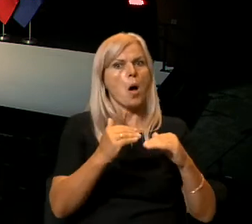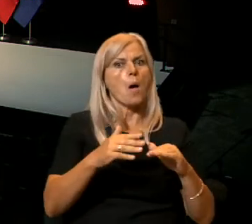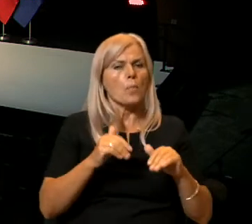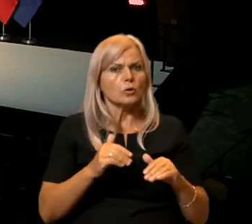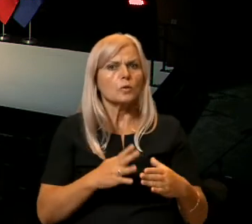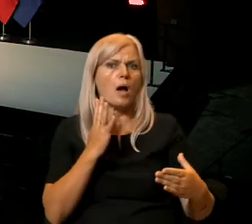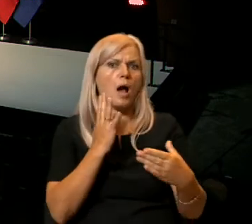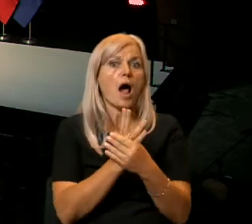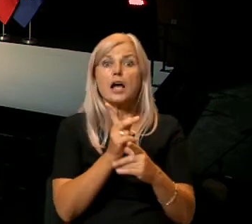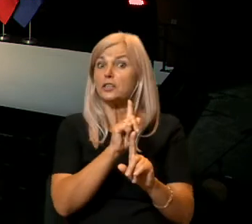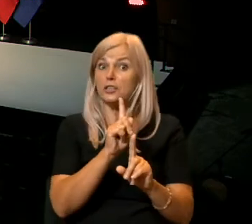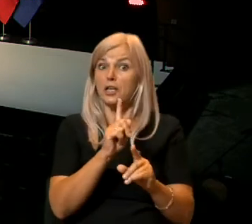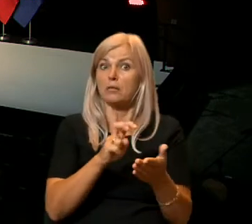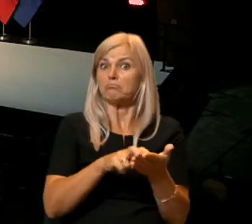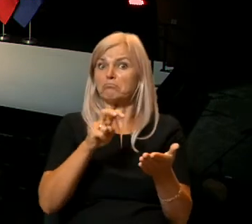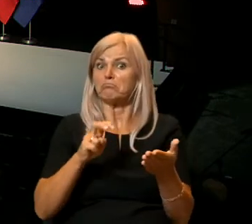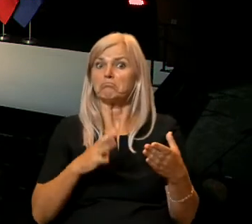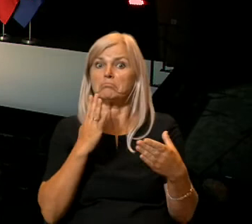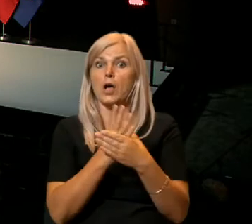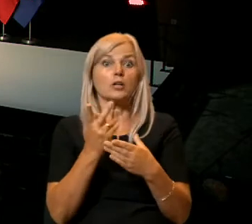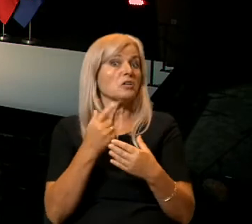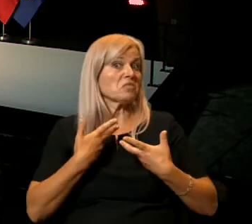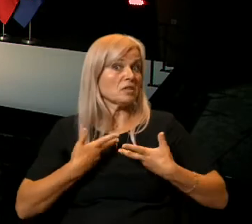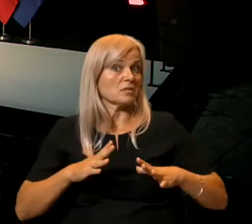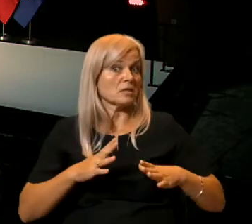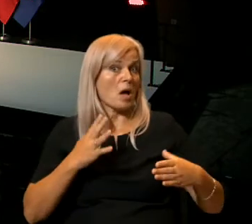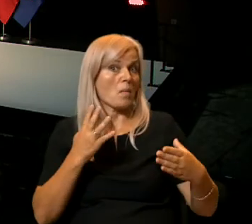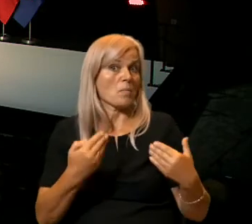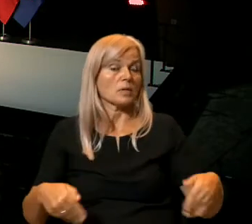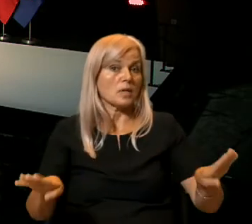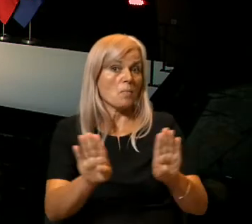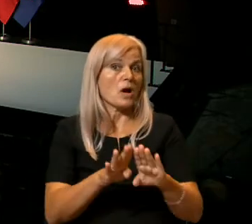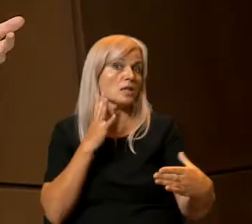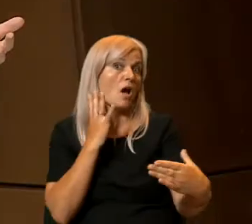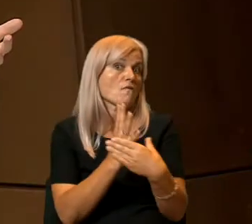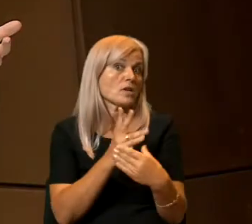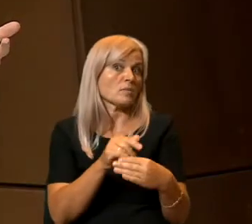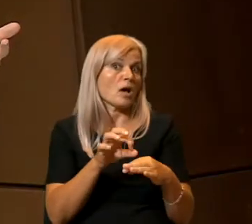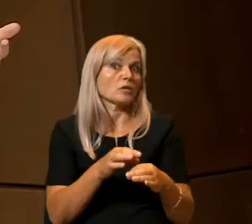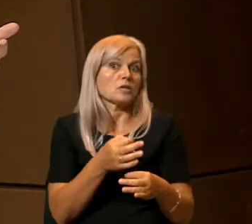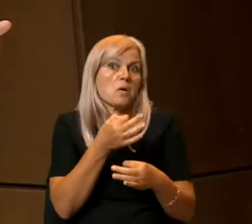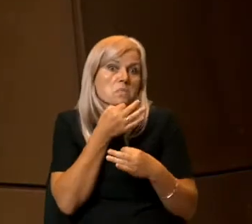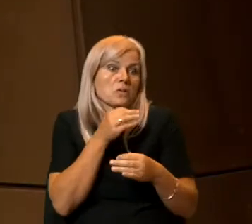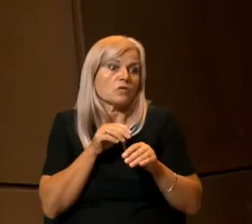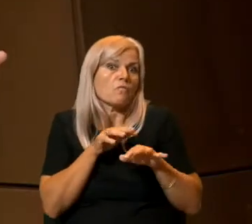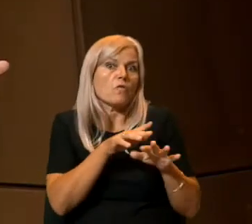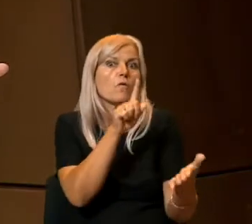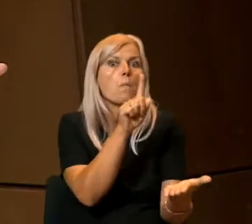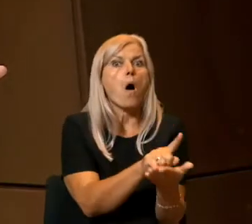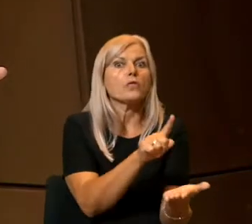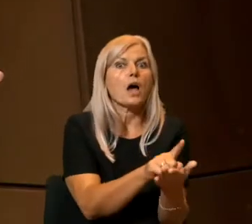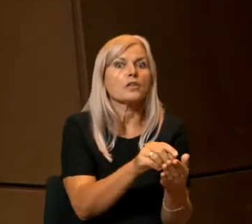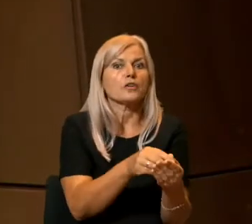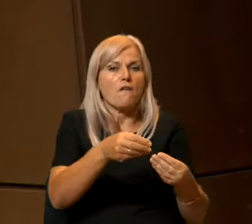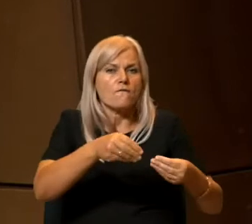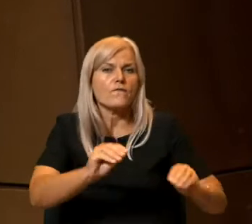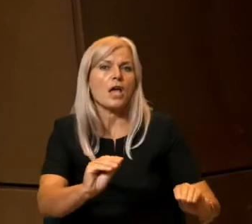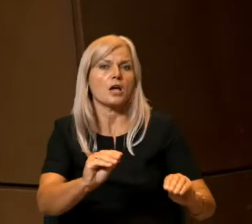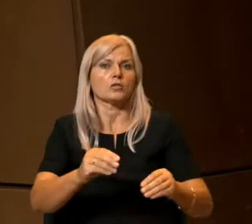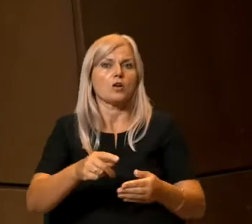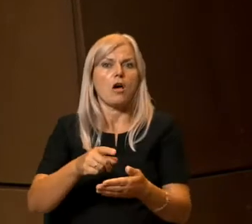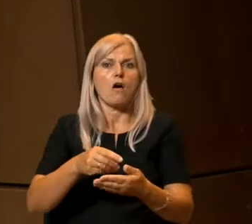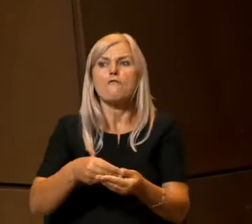się pozamykać, mniej, oznacza to mniejsze wpływy podatkowe, większe wydatki państwa